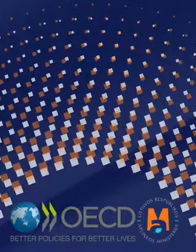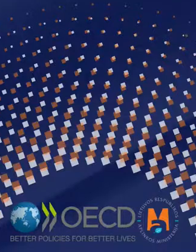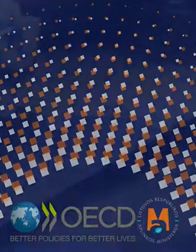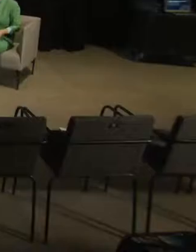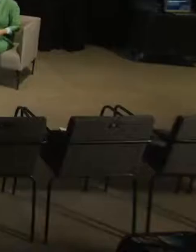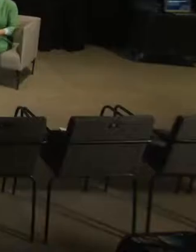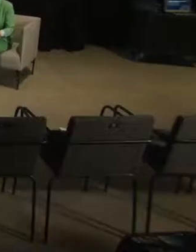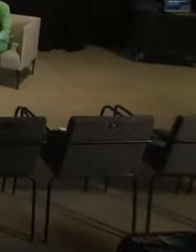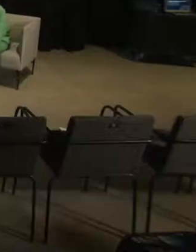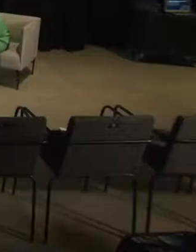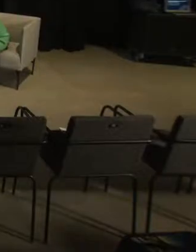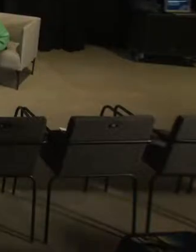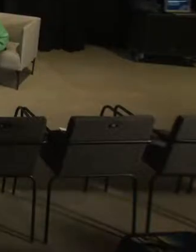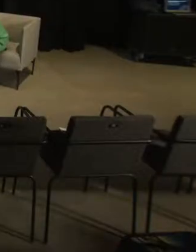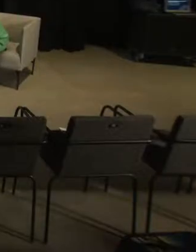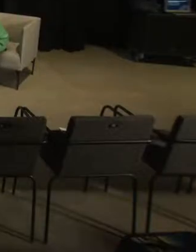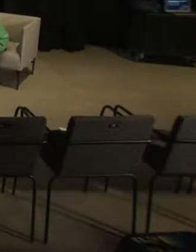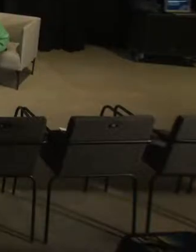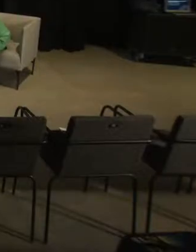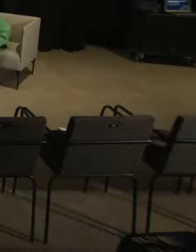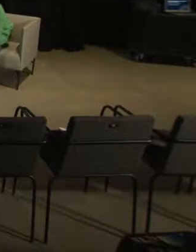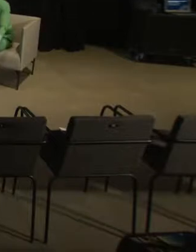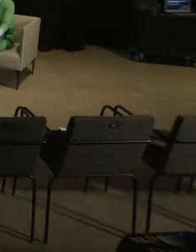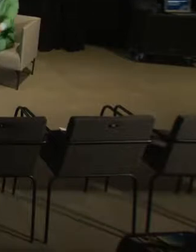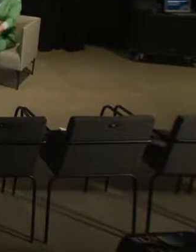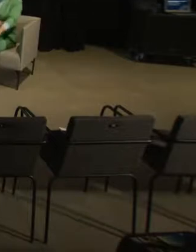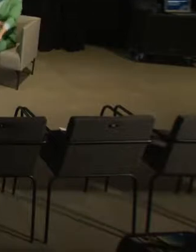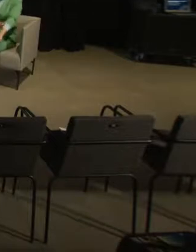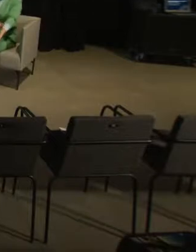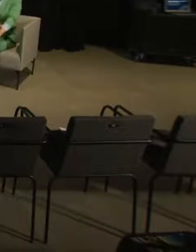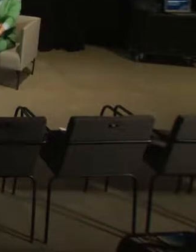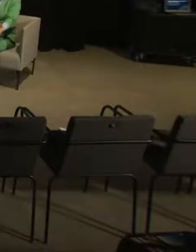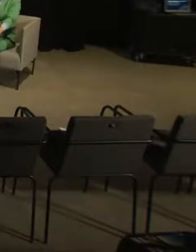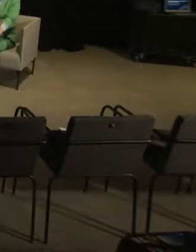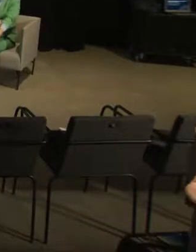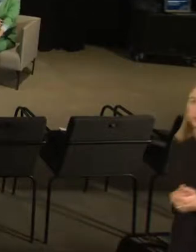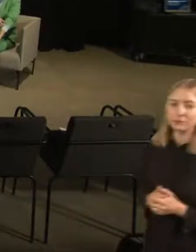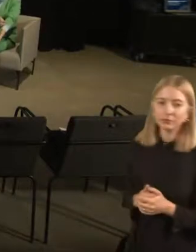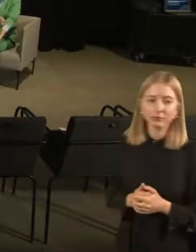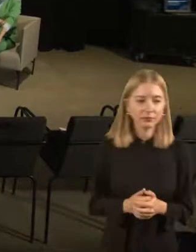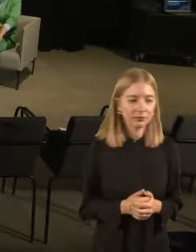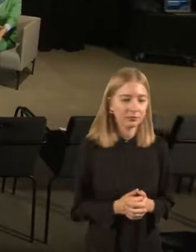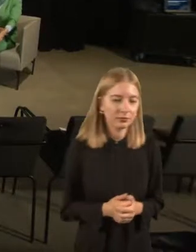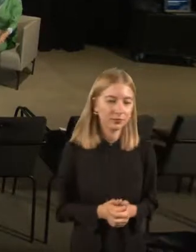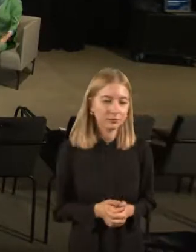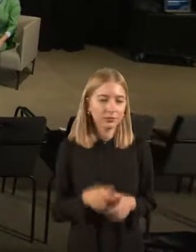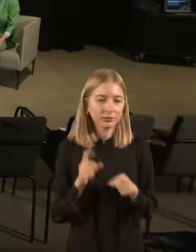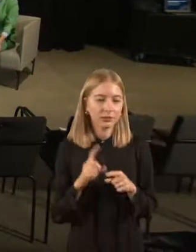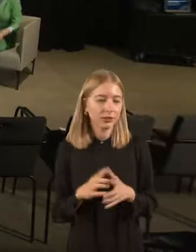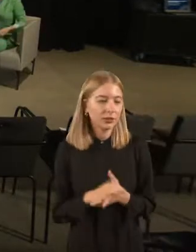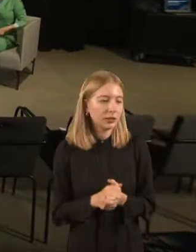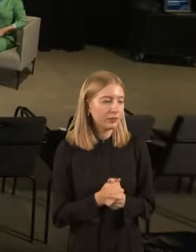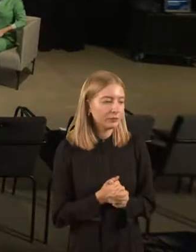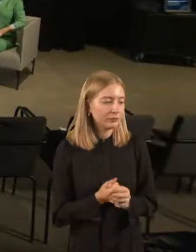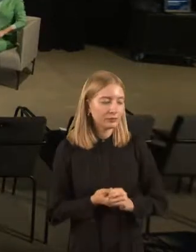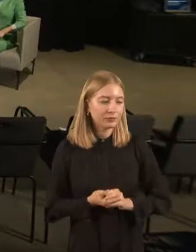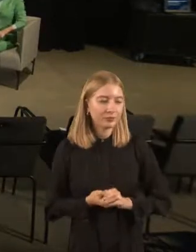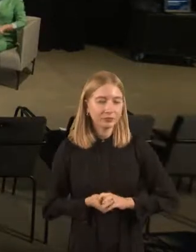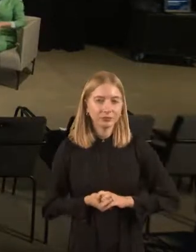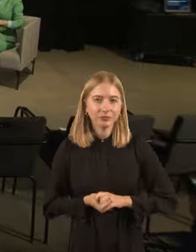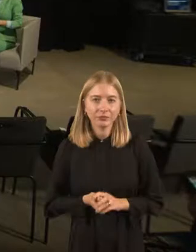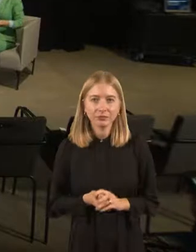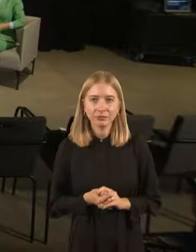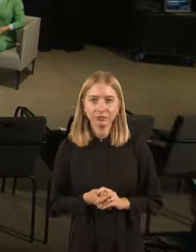Kur man pasidino? Čia sveiki, 1, 2, 3, 1, 2, 3. Viskas, galim pradėti, ne? Kelios minutės iki 11, tai jūs atsisėskit kaip patogu.